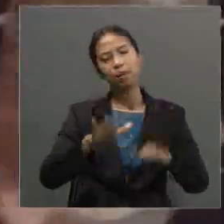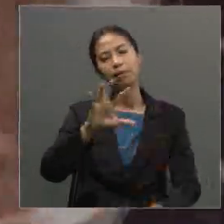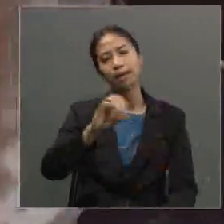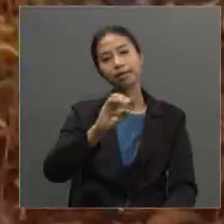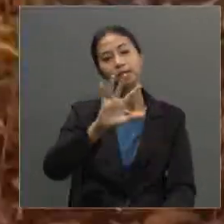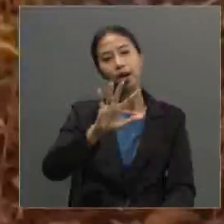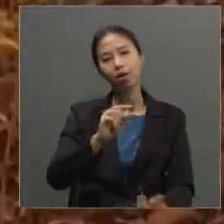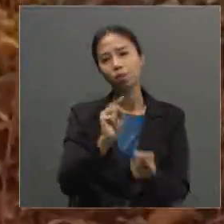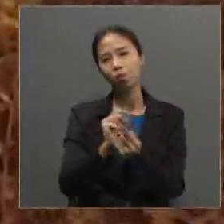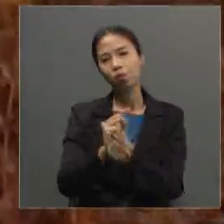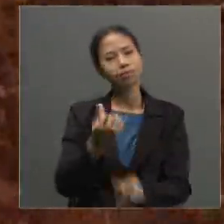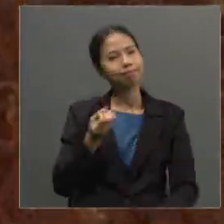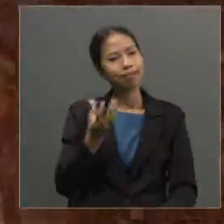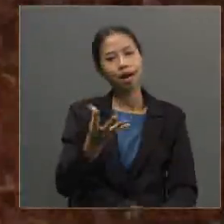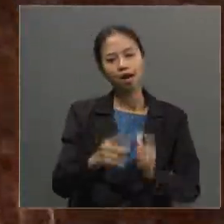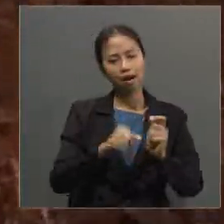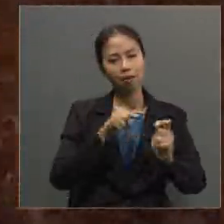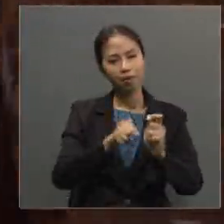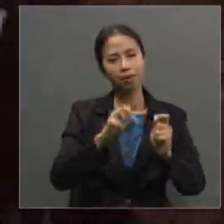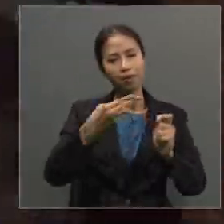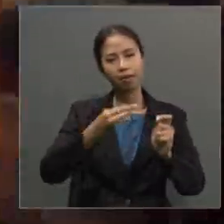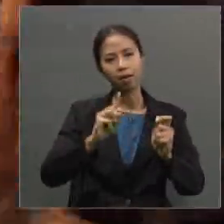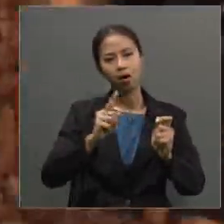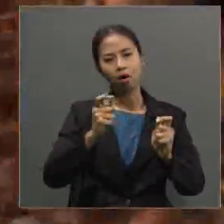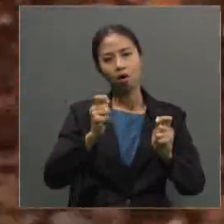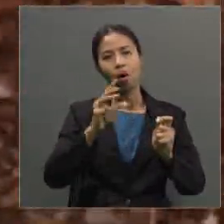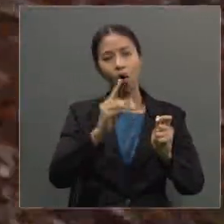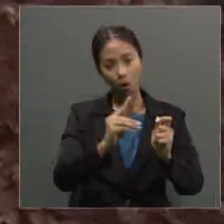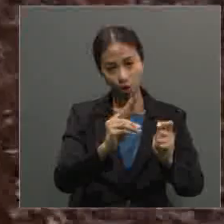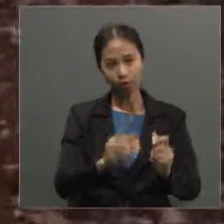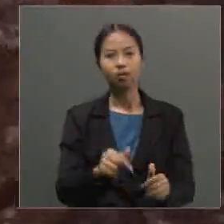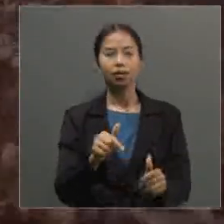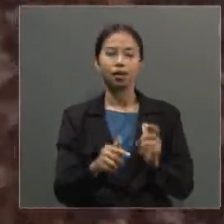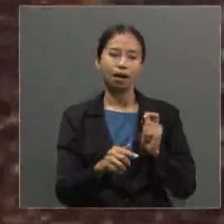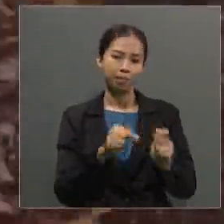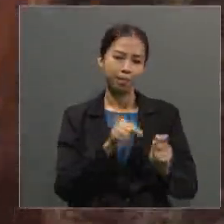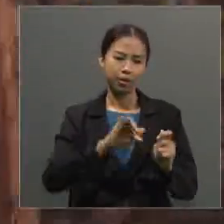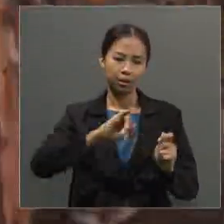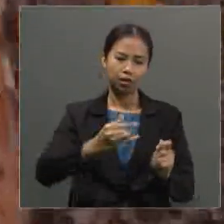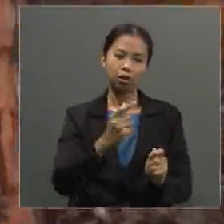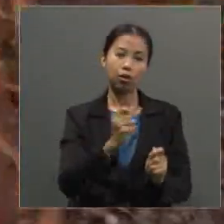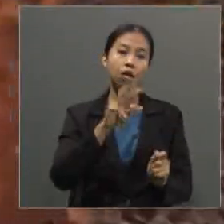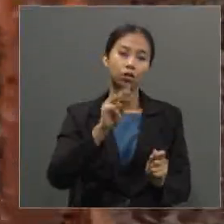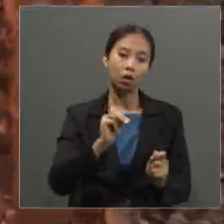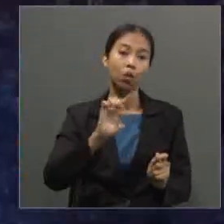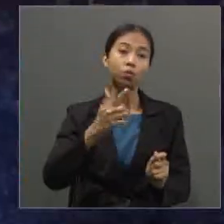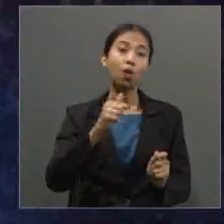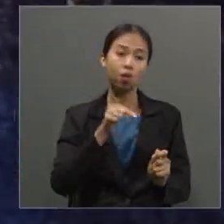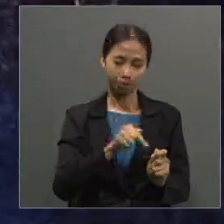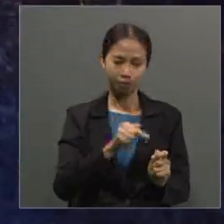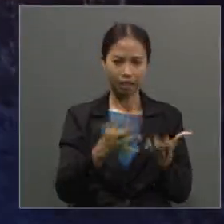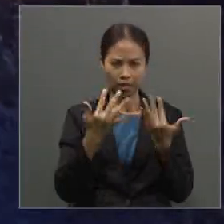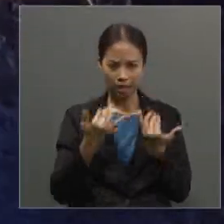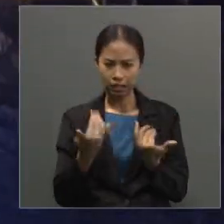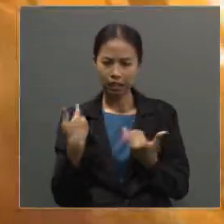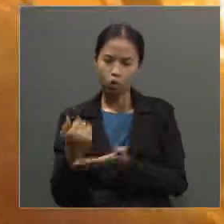พบมากที่สุดเนี่ยอยู่ในพื้นที่อำเภอฮอด 21จุดอำเภอจอมทอง11จุดค่ะซึ่งเจ้าหน้าที่หน่วยงานที่เกี่ยวข้องก็บูรณาการเข้า